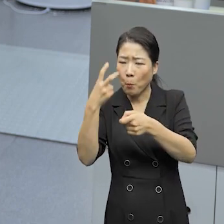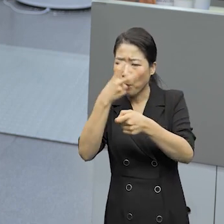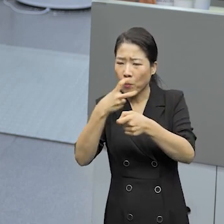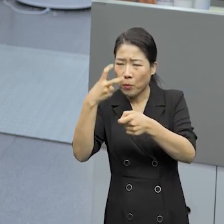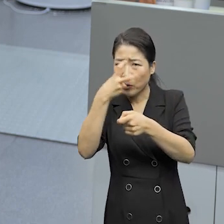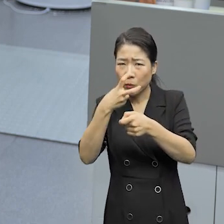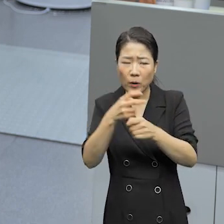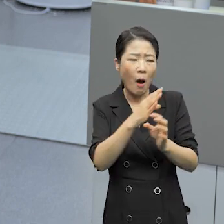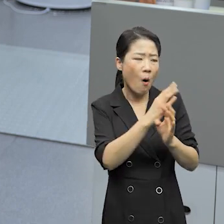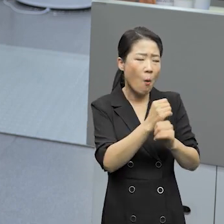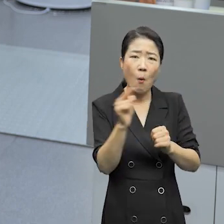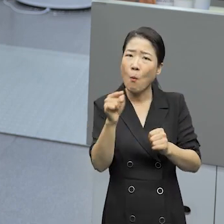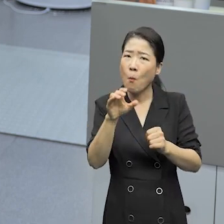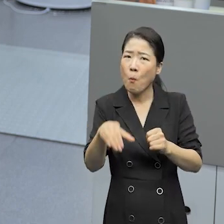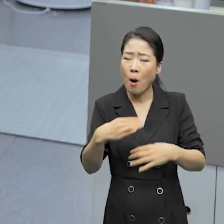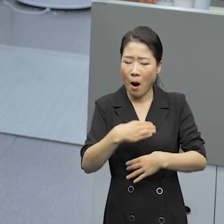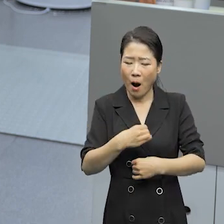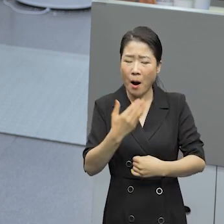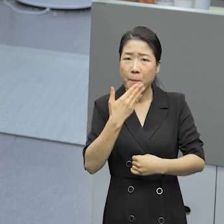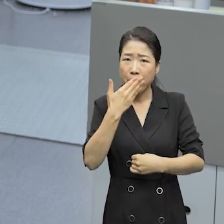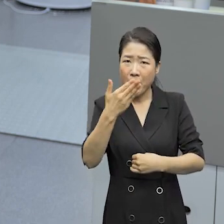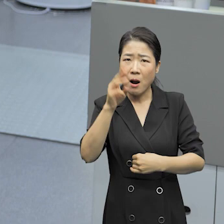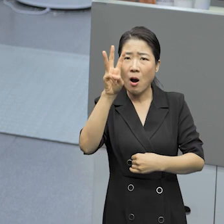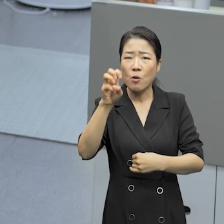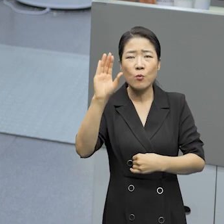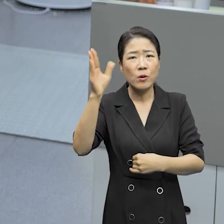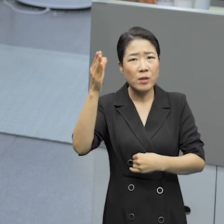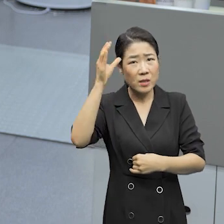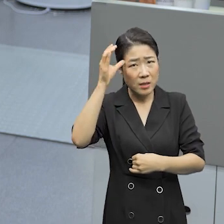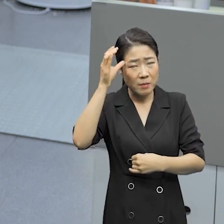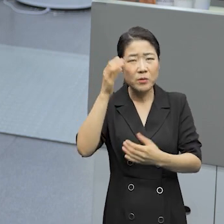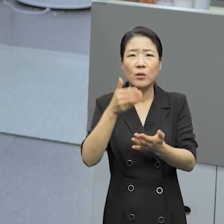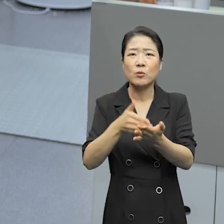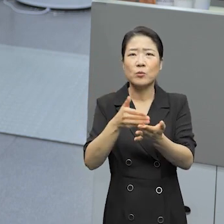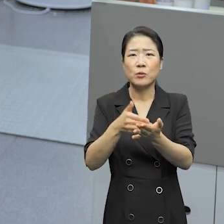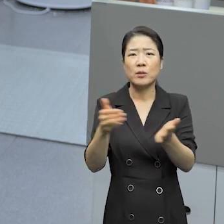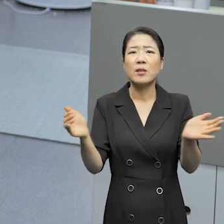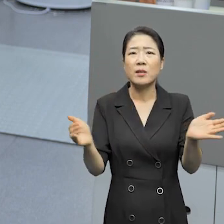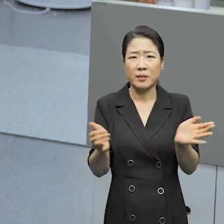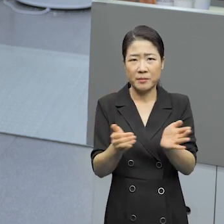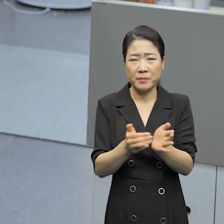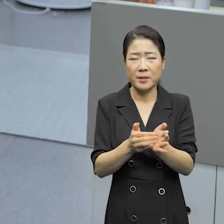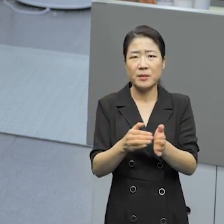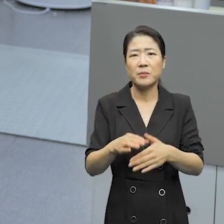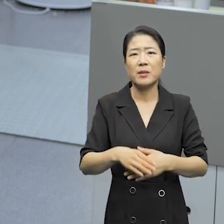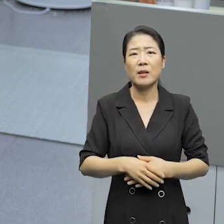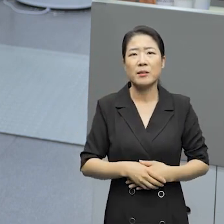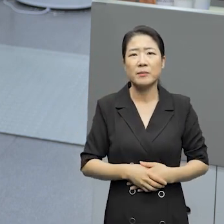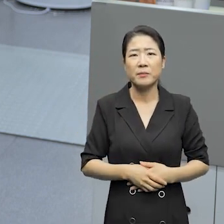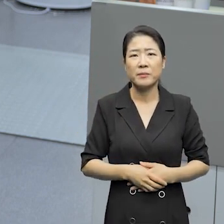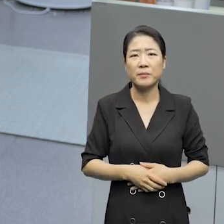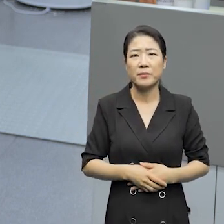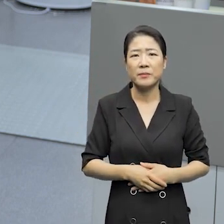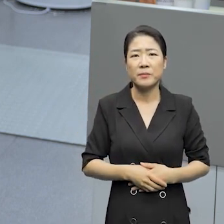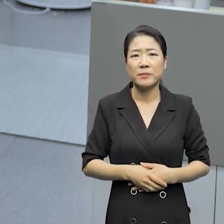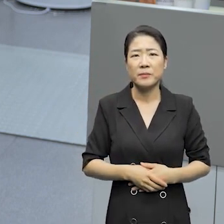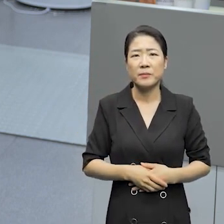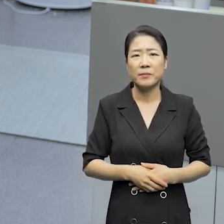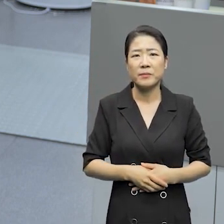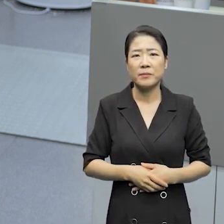통해 언제 어디서나 안심할 수 있는 광주가 되길 기대해 봅니다 내일이 빛나는 교회도시에서 헬로 광주